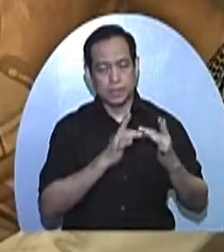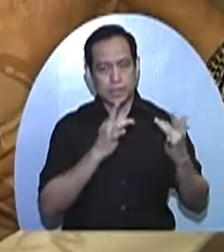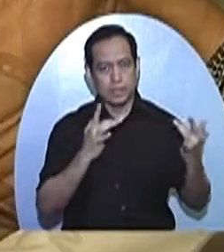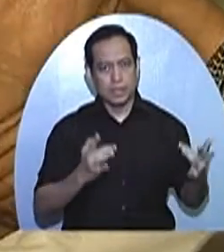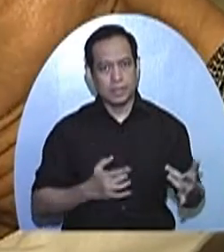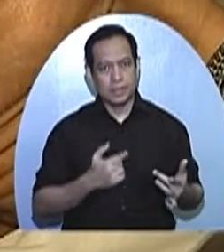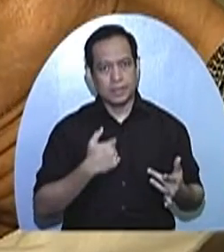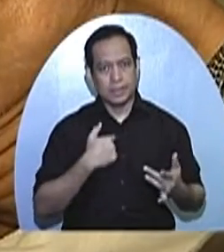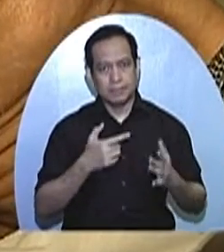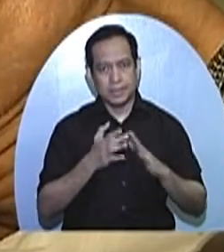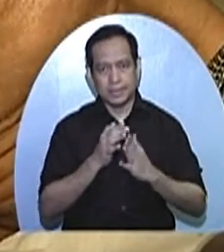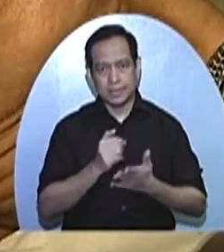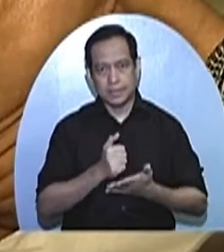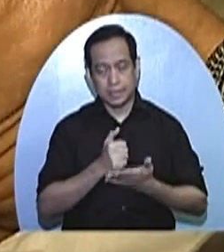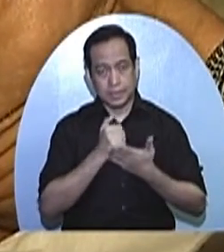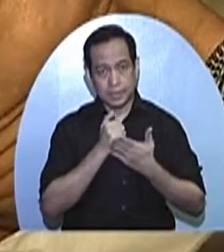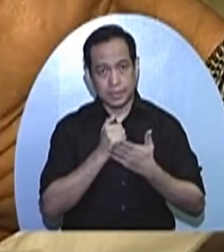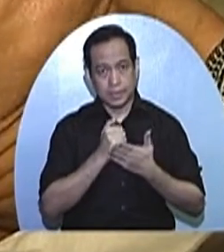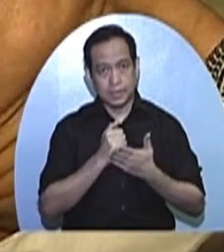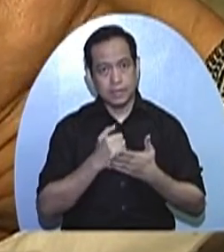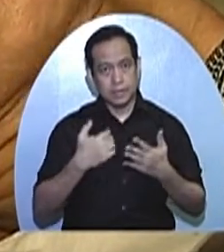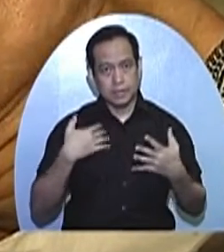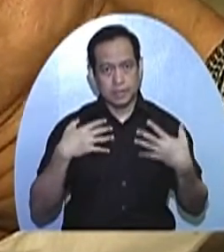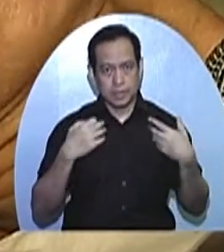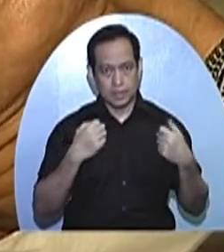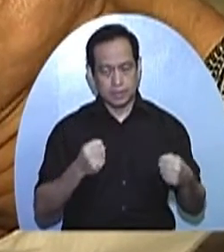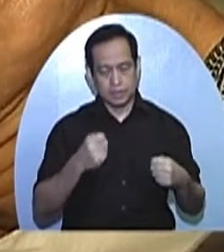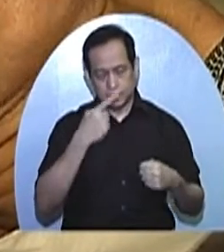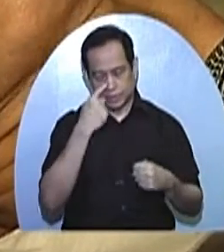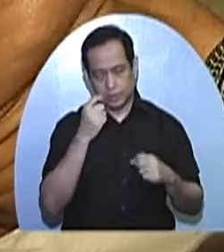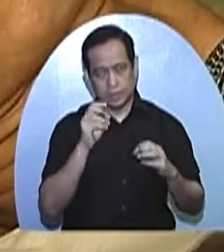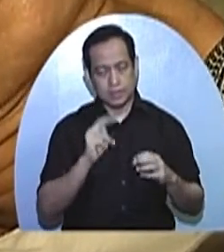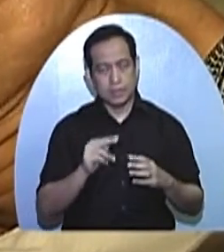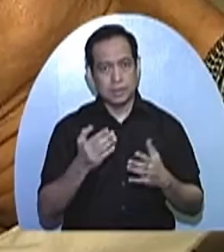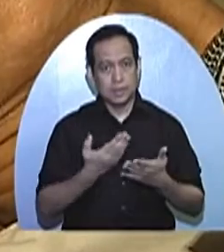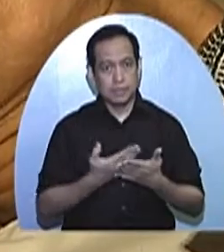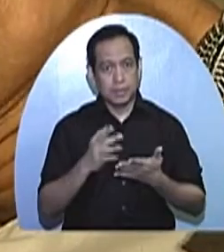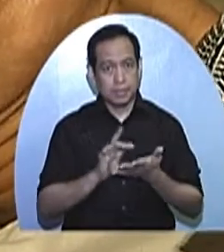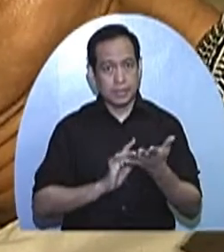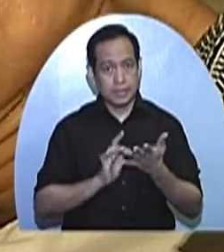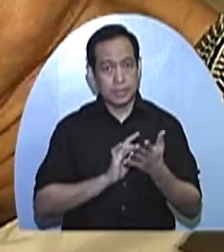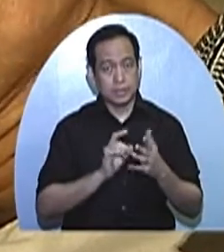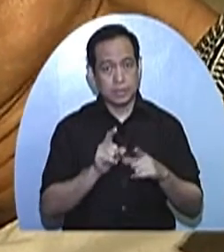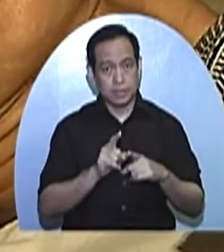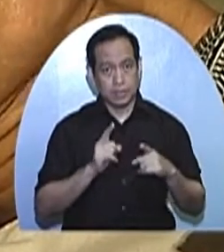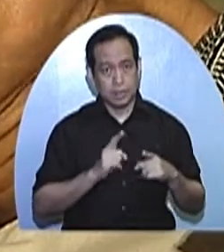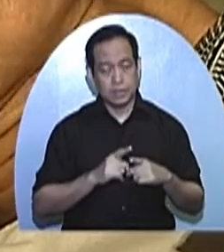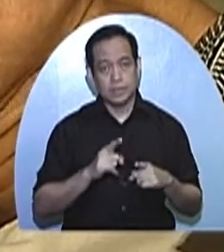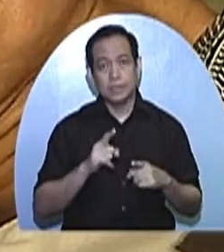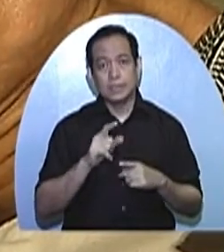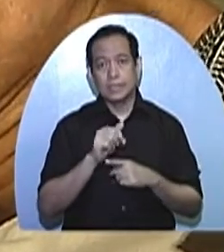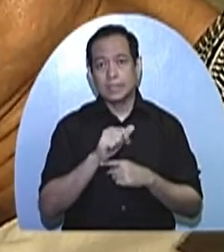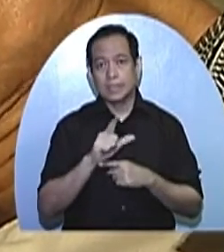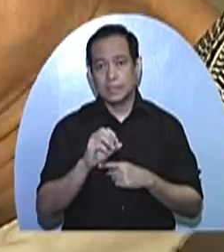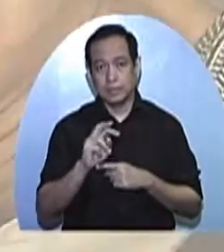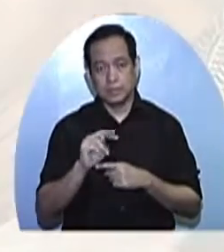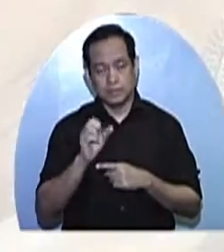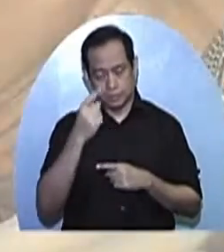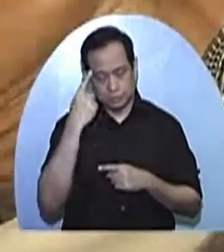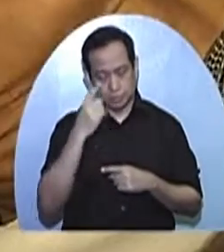kalooban, na humihingi po ako ng tulong para pampagamot ko po, pambili ng gamot, saka pag pang allowance ng mga anak ko rito kung maliliit